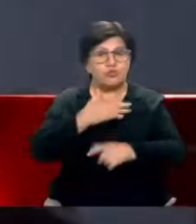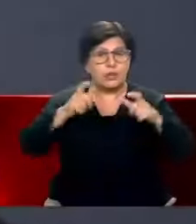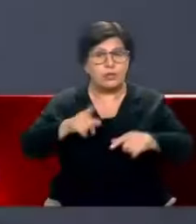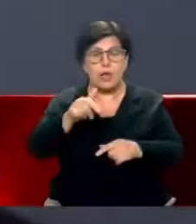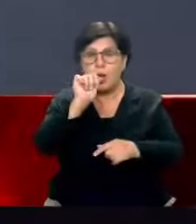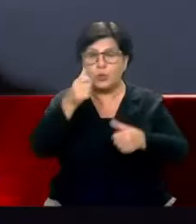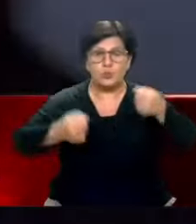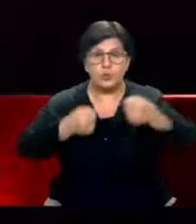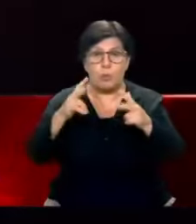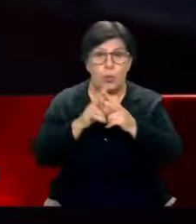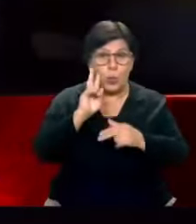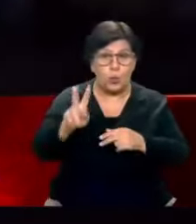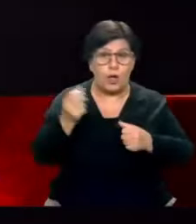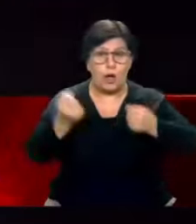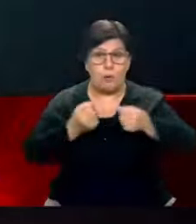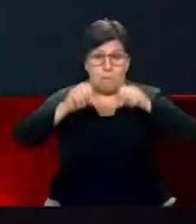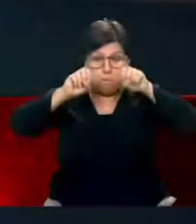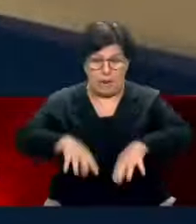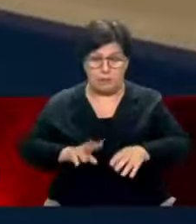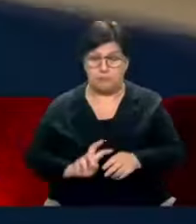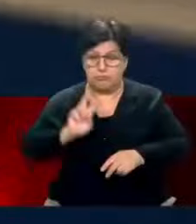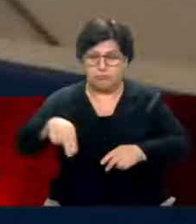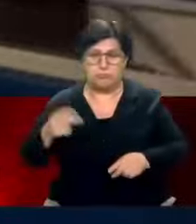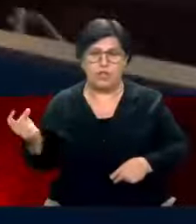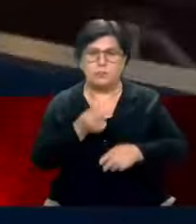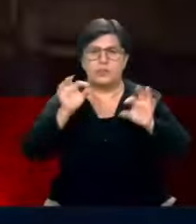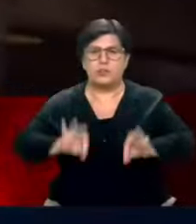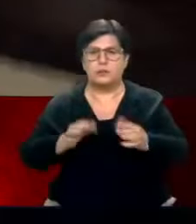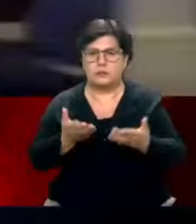Alkollü sürücü polisleri görünce arabasını bırakıp kaçmaya başladı.